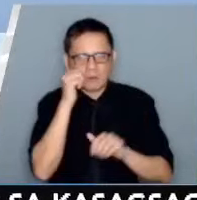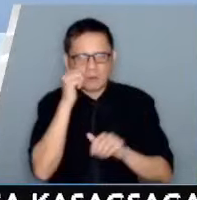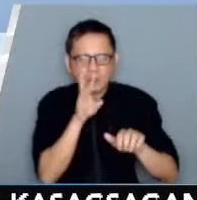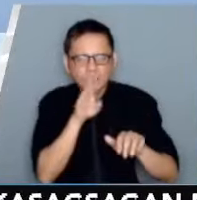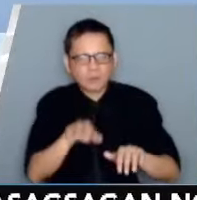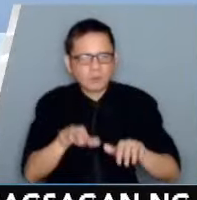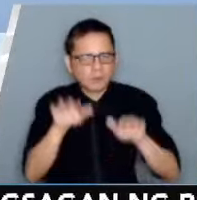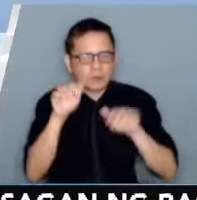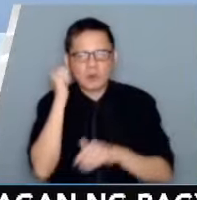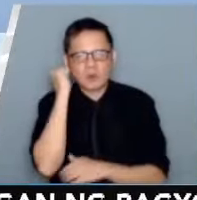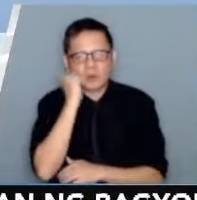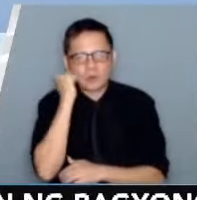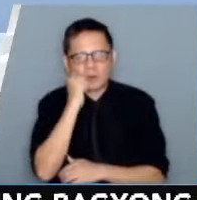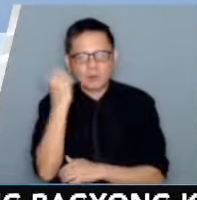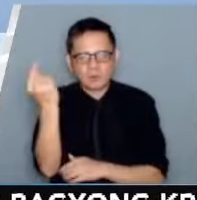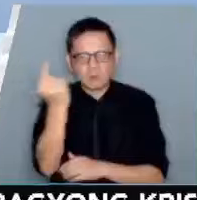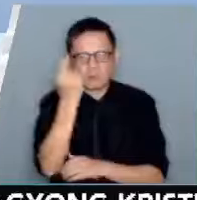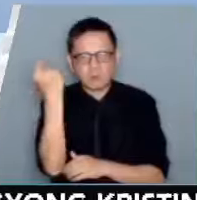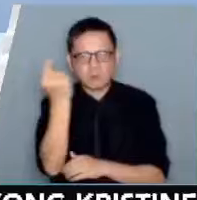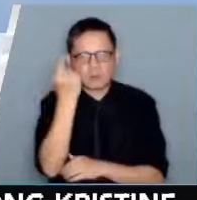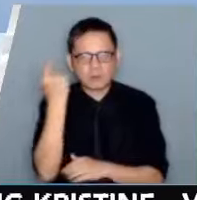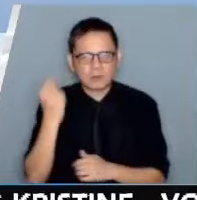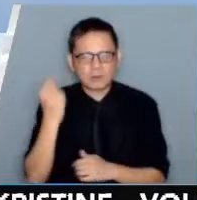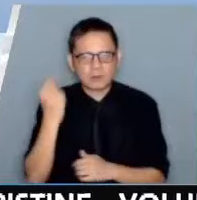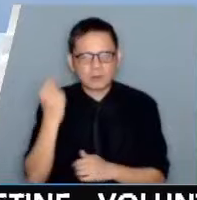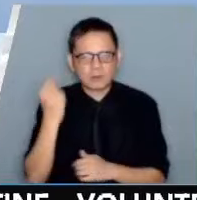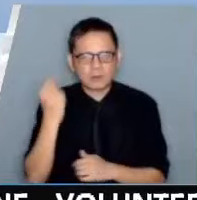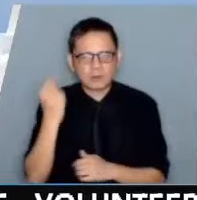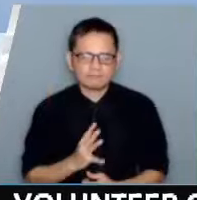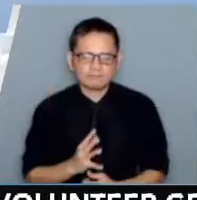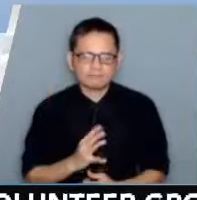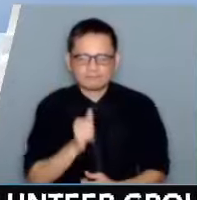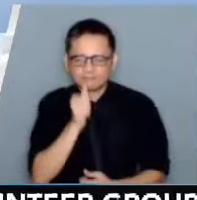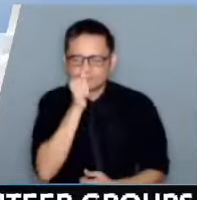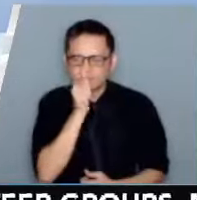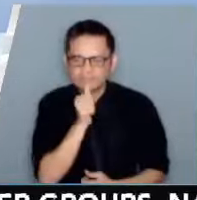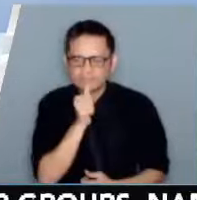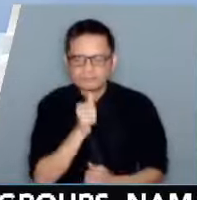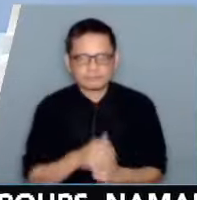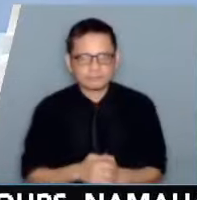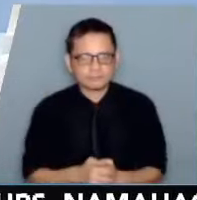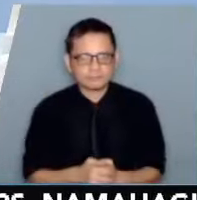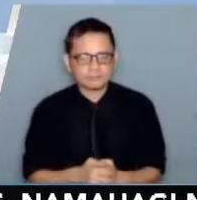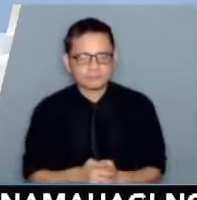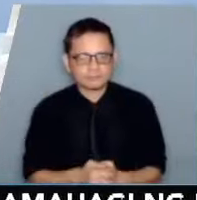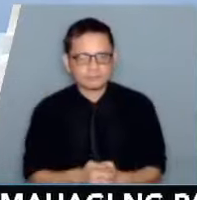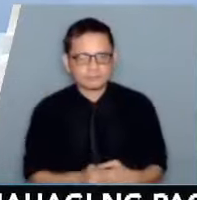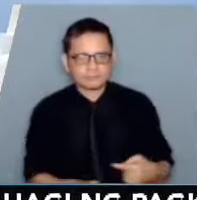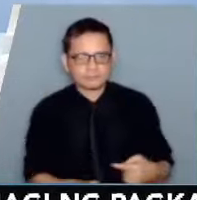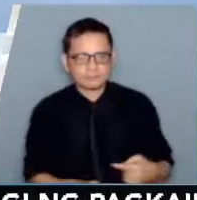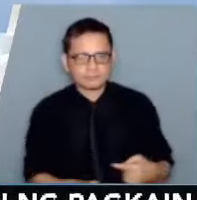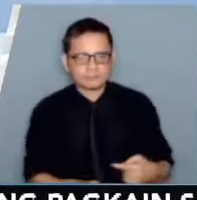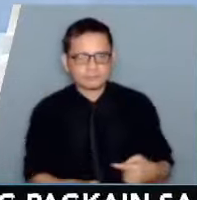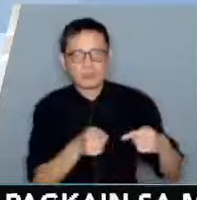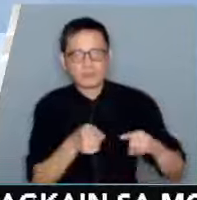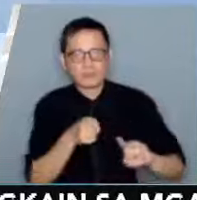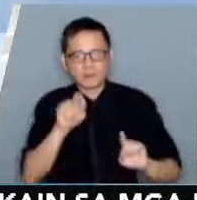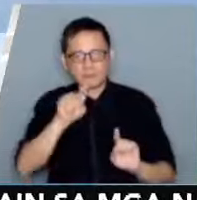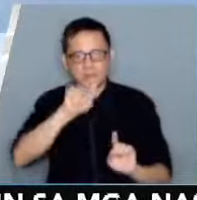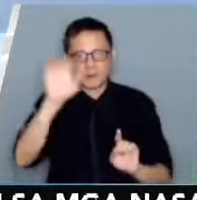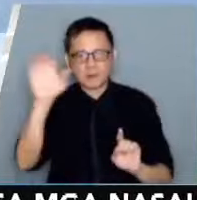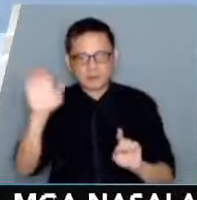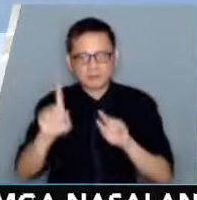Tapos okay lang naman po. Si Gemma naman galing pa sa evacuation center. Nilusong na niya ang baha